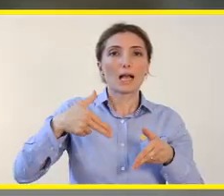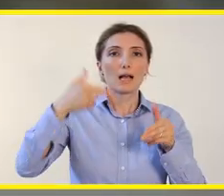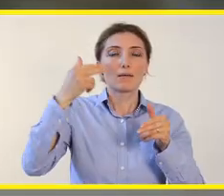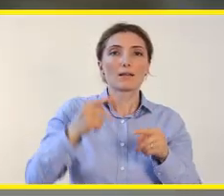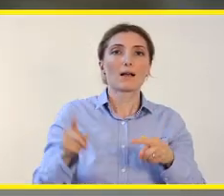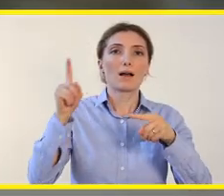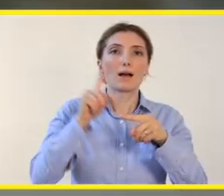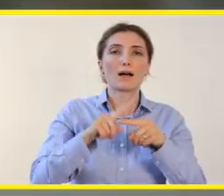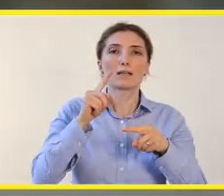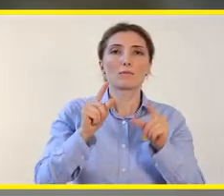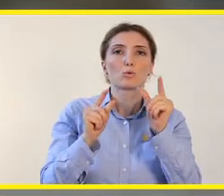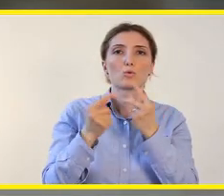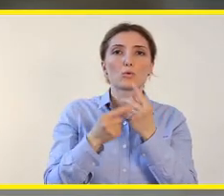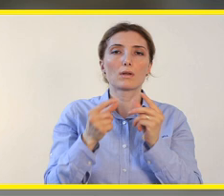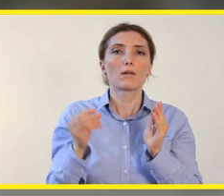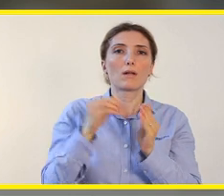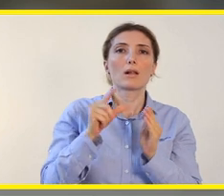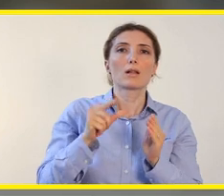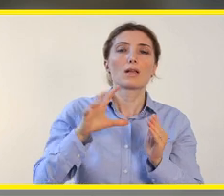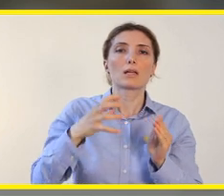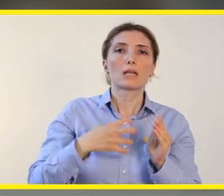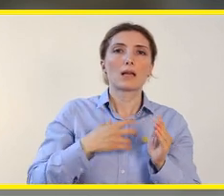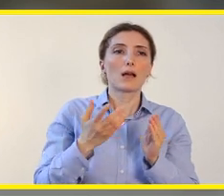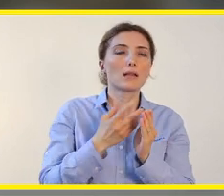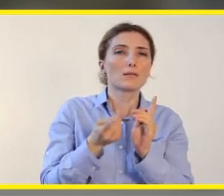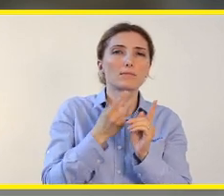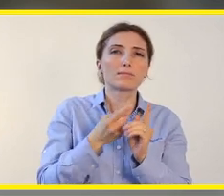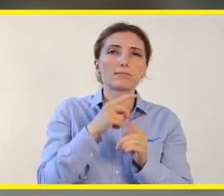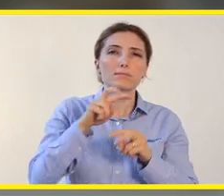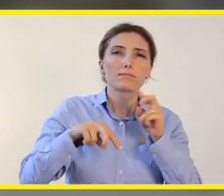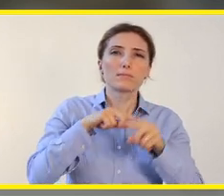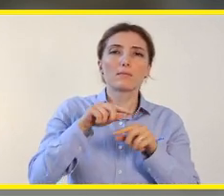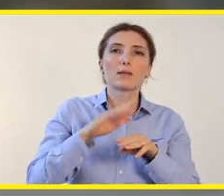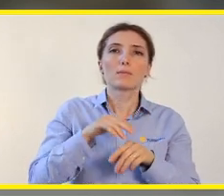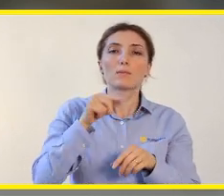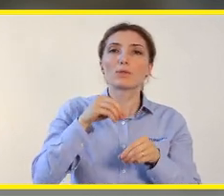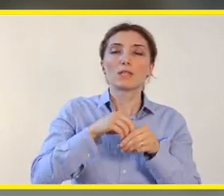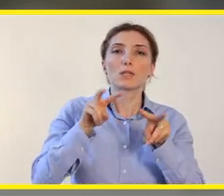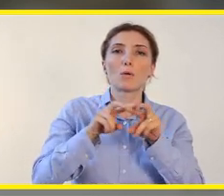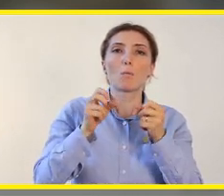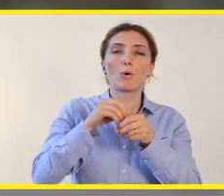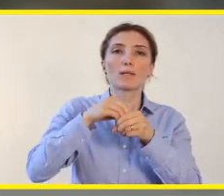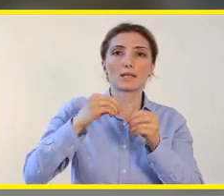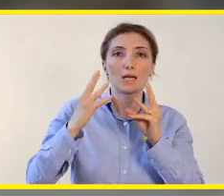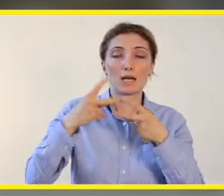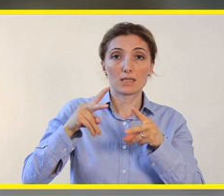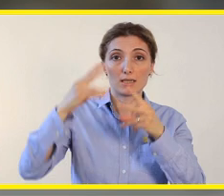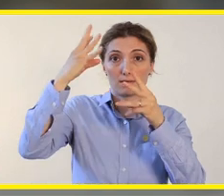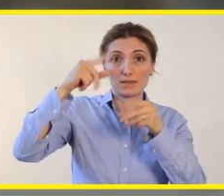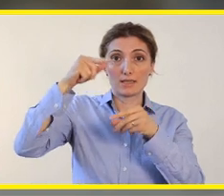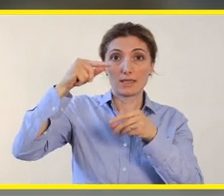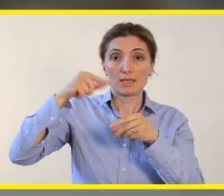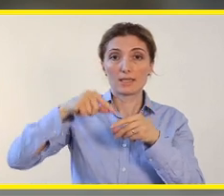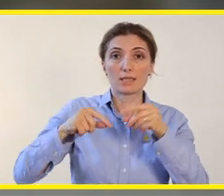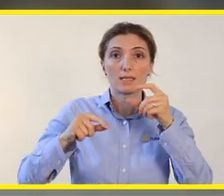Cihazınızın kamerası ile ek bir uygulamaya ihtiyaç duymadan QR kodları tarayabilirsiniz. Bunun için mod tuşunu tıklayarak